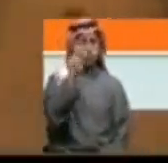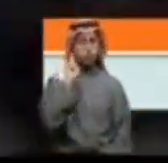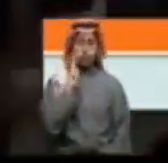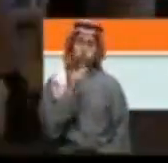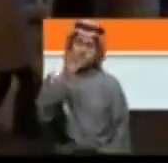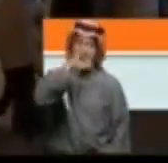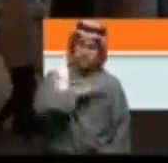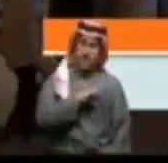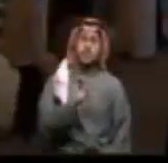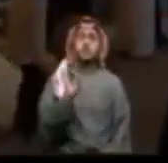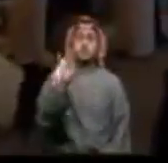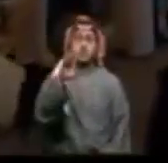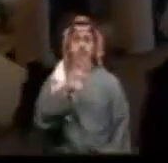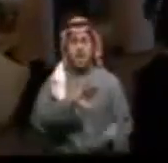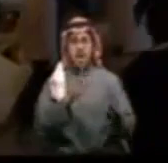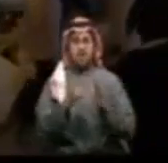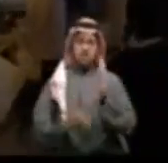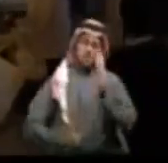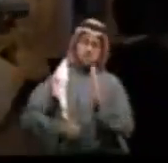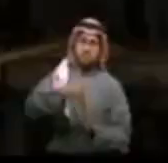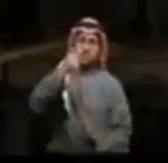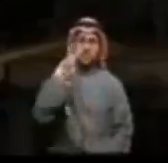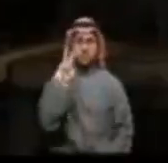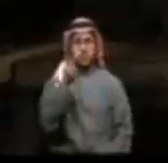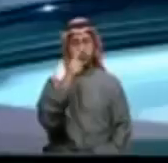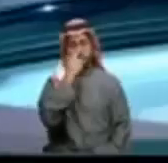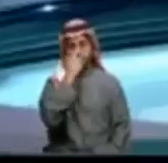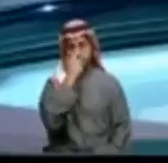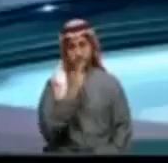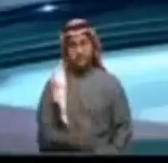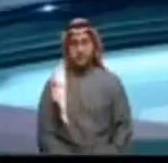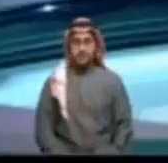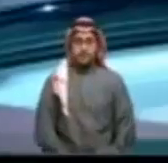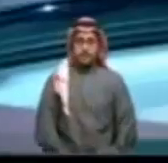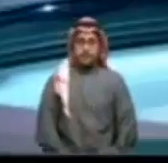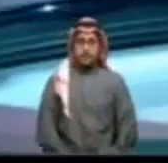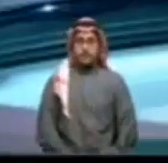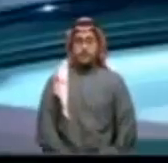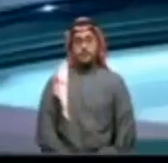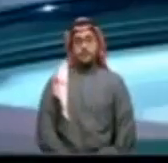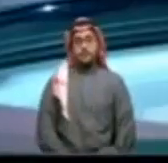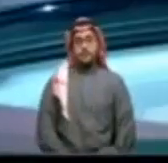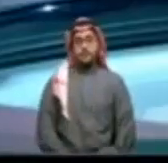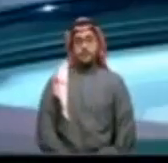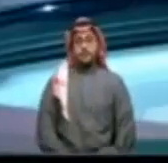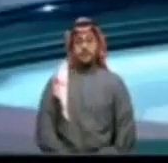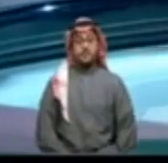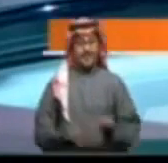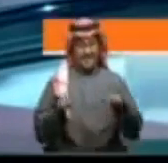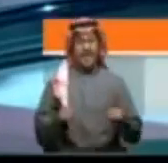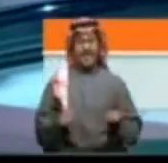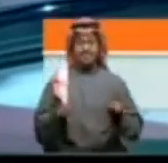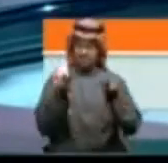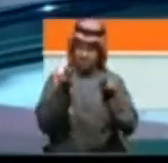التنظيم والتميز الذي ظهر به الجناح. ونبقى